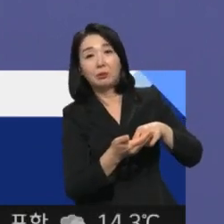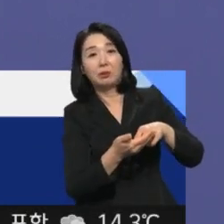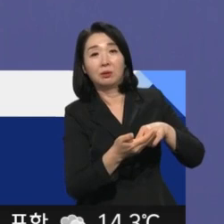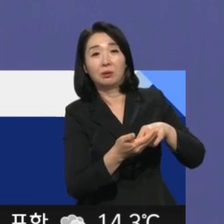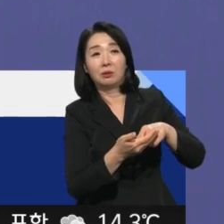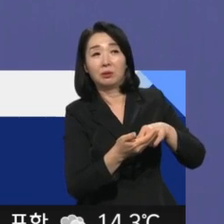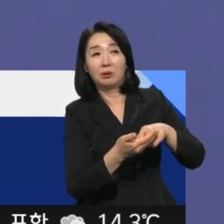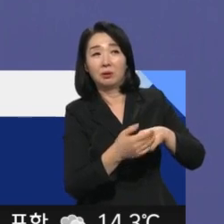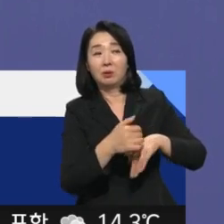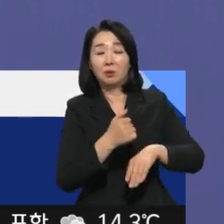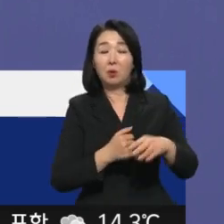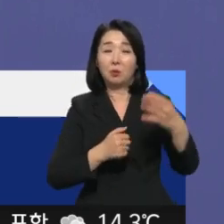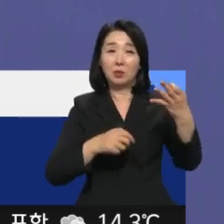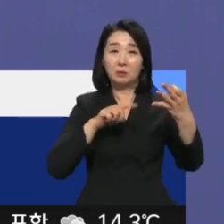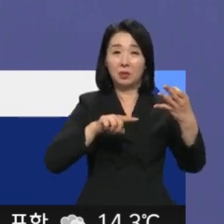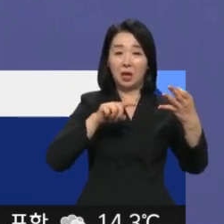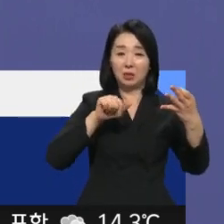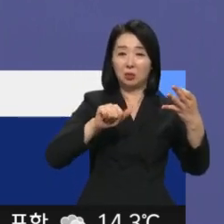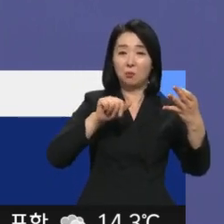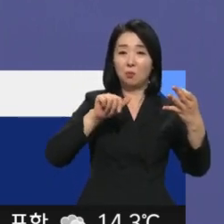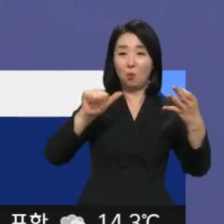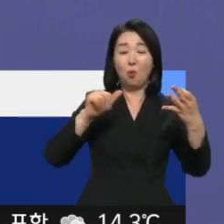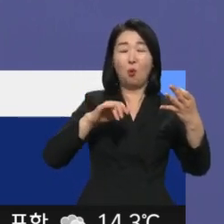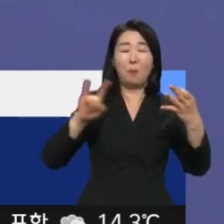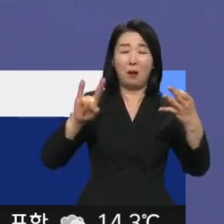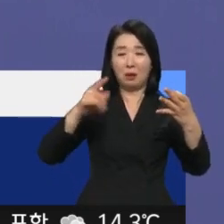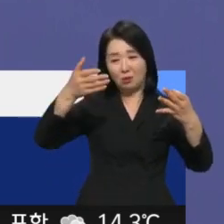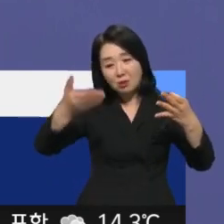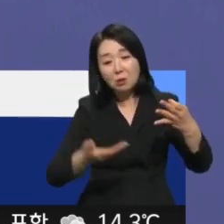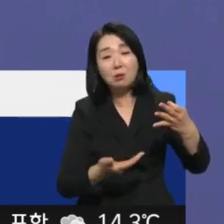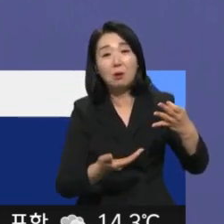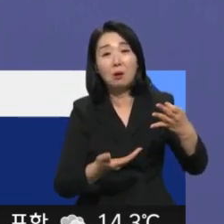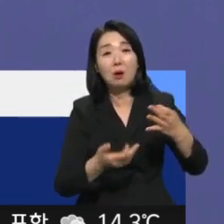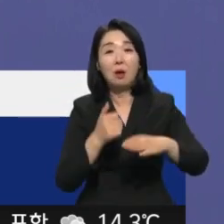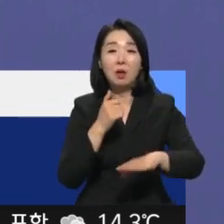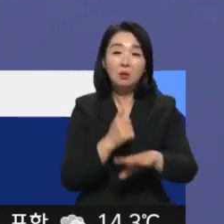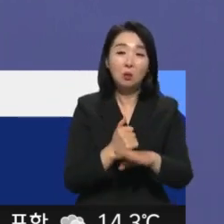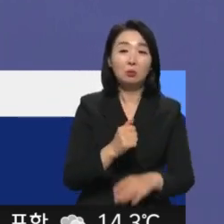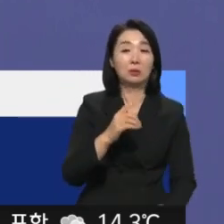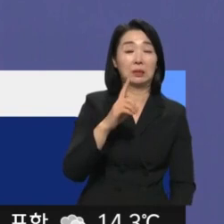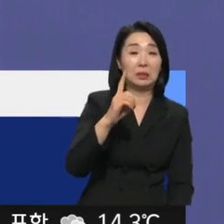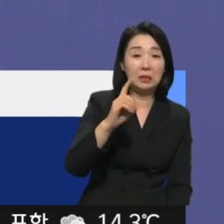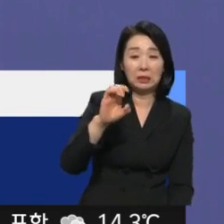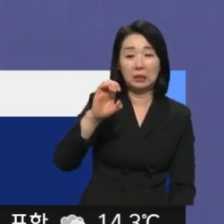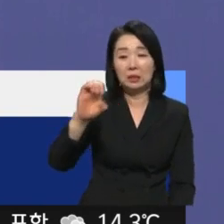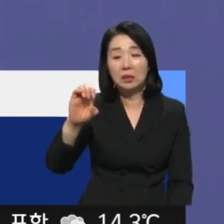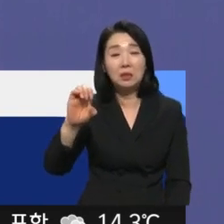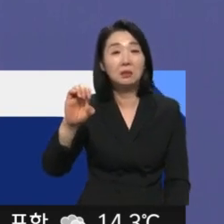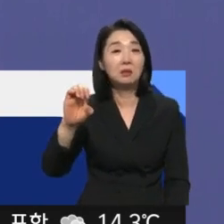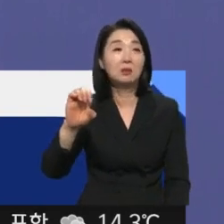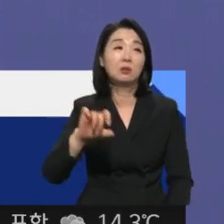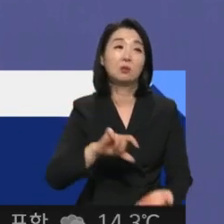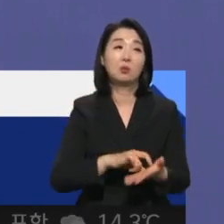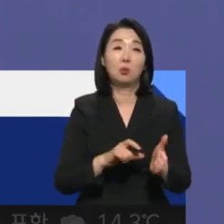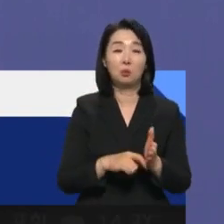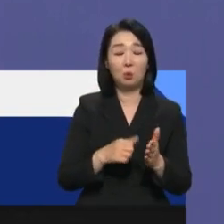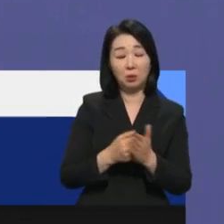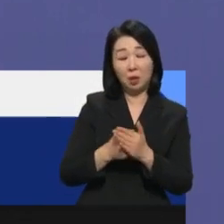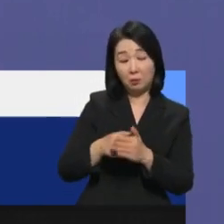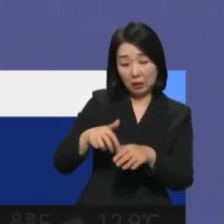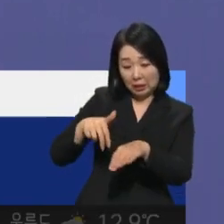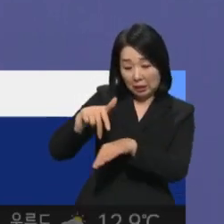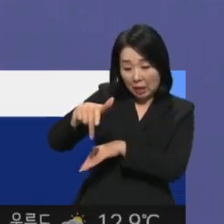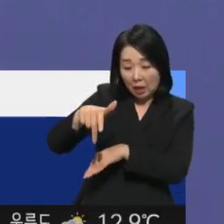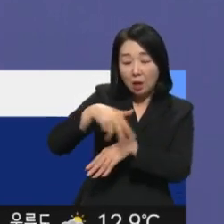많게는 14.5배까지 초과해서 D등급 또는 E등급 수준으로 나타나서 보도부를